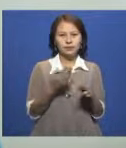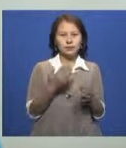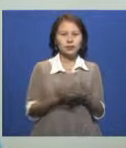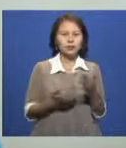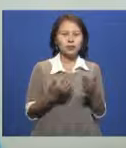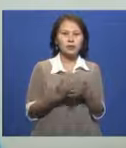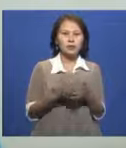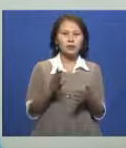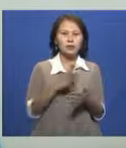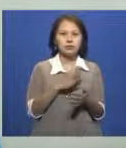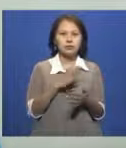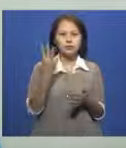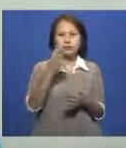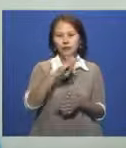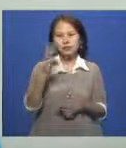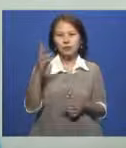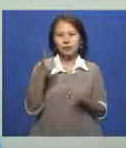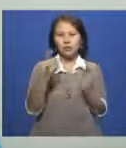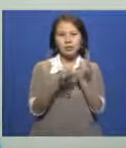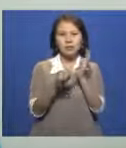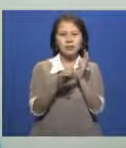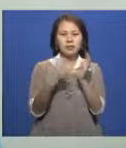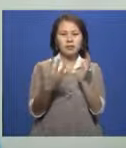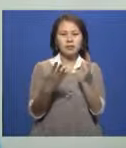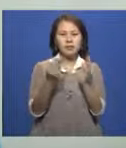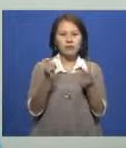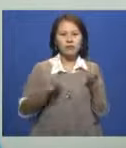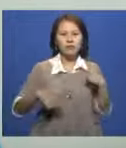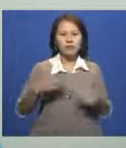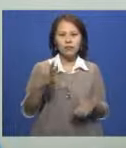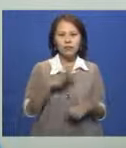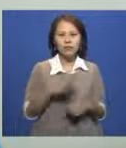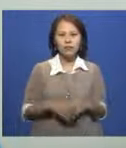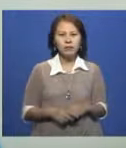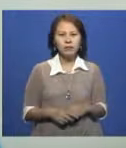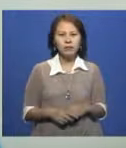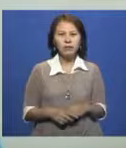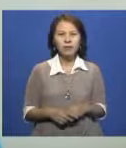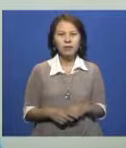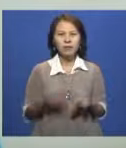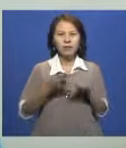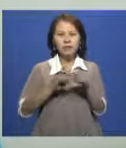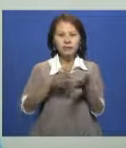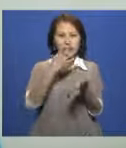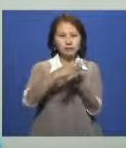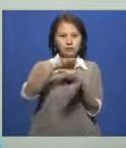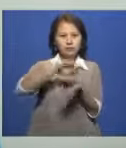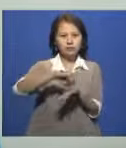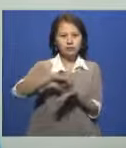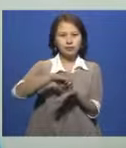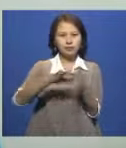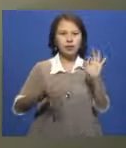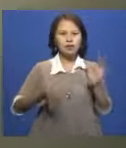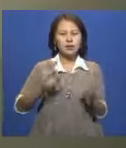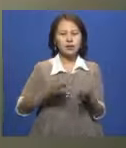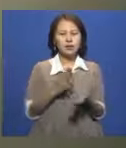жұмысын жүргізуге 4 миллион 165 мың ақша бөлінген. Оның ішінде орталық сайлау комиссиясы бекітілген нормативтер